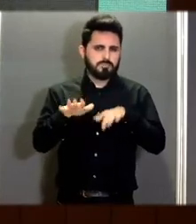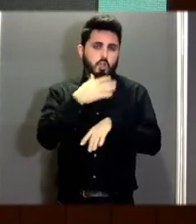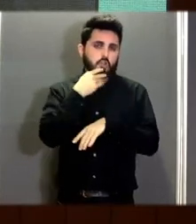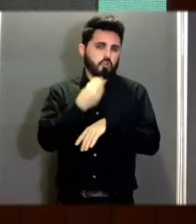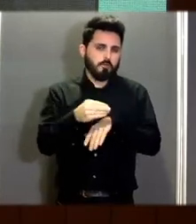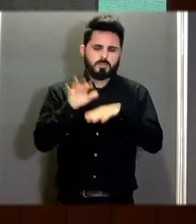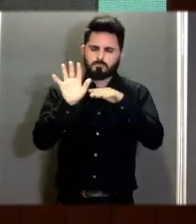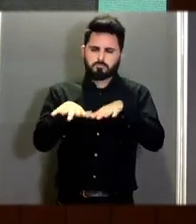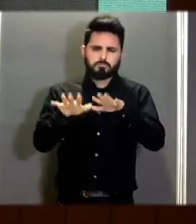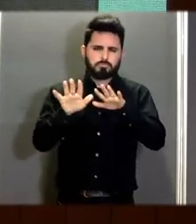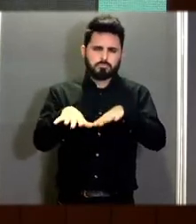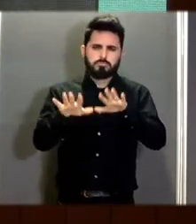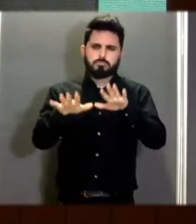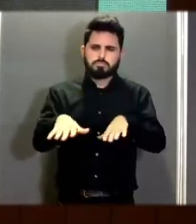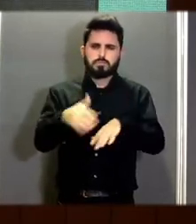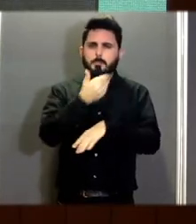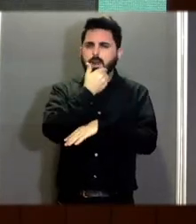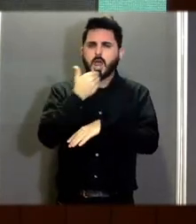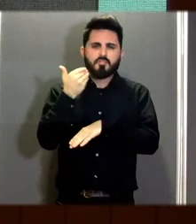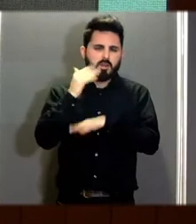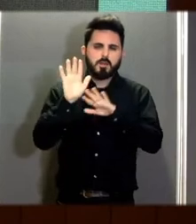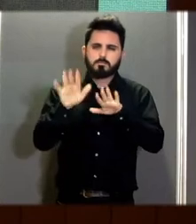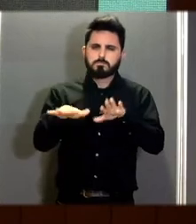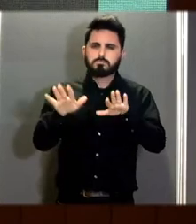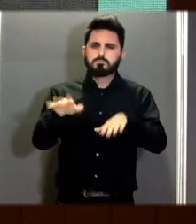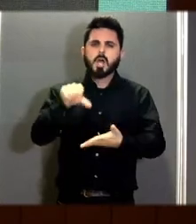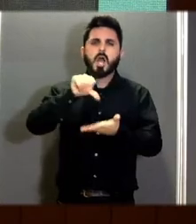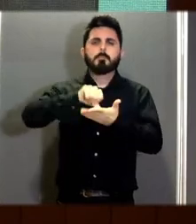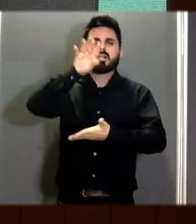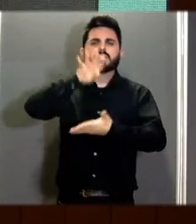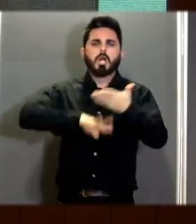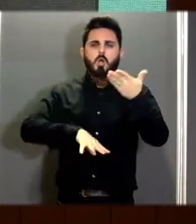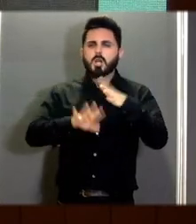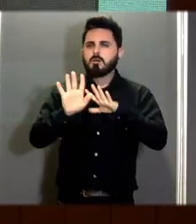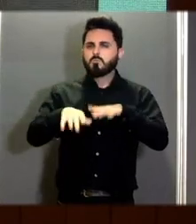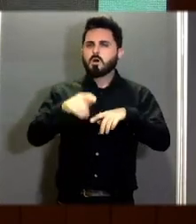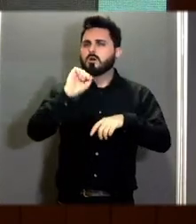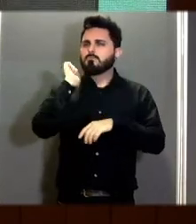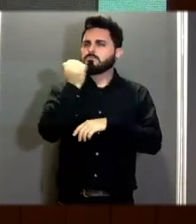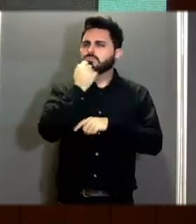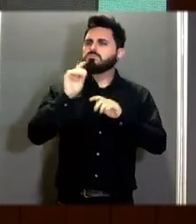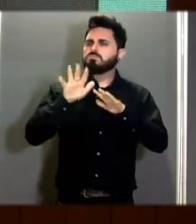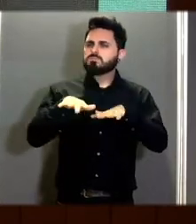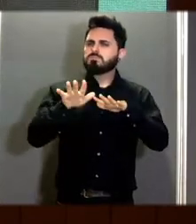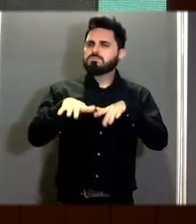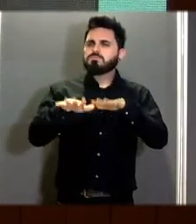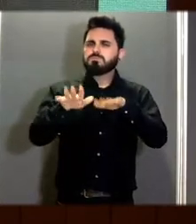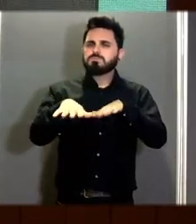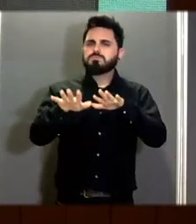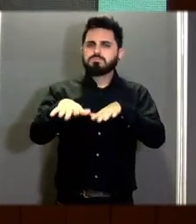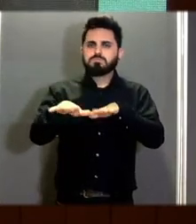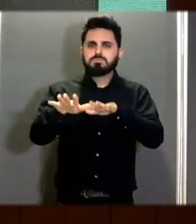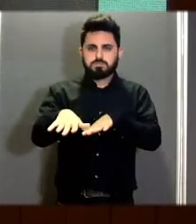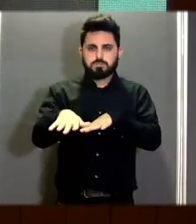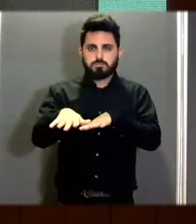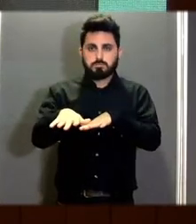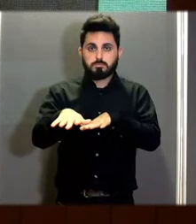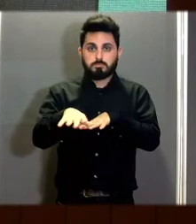més aviat, cada tarda als carrers de Barcelona a protestar malgrat la immensa i